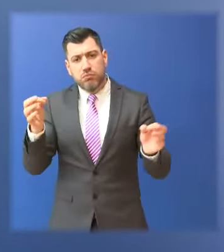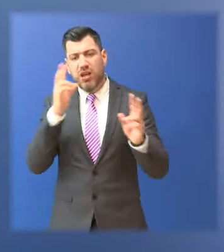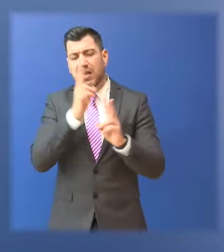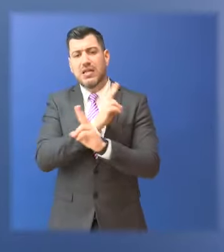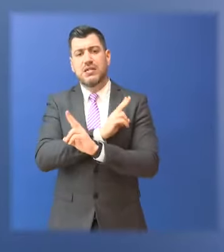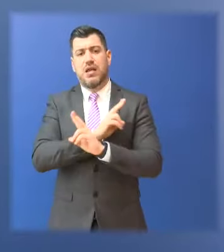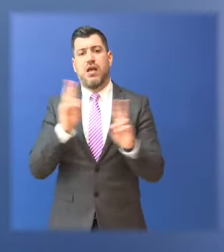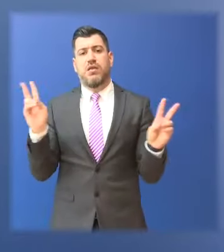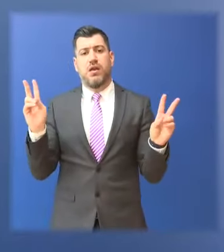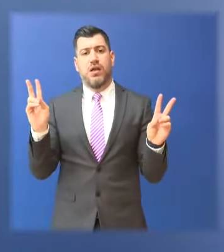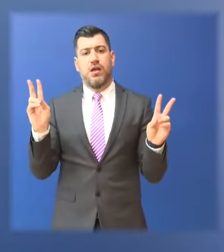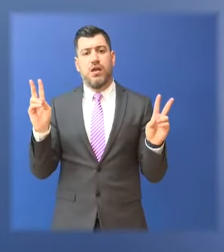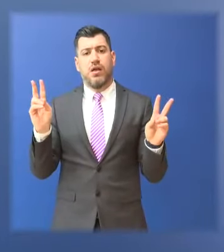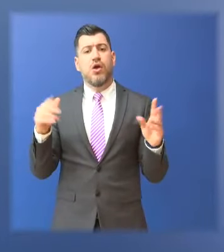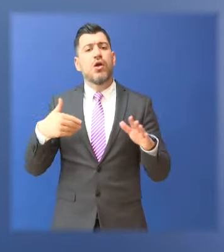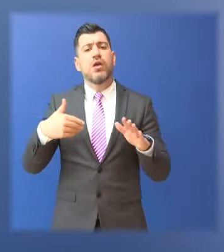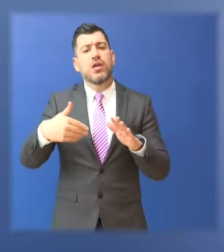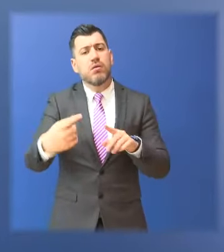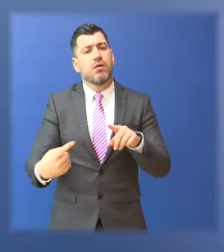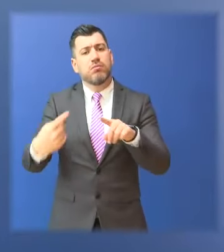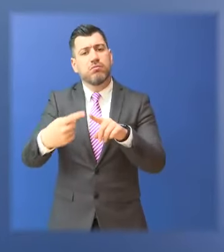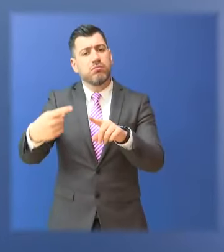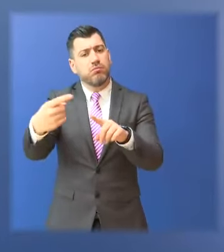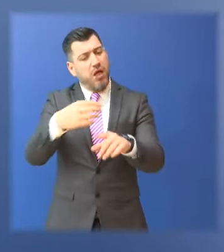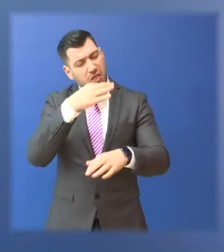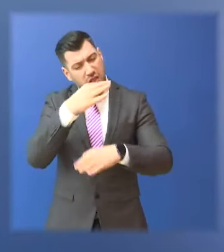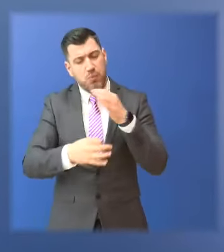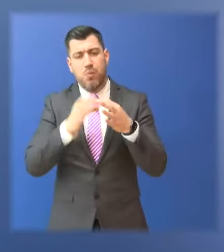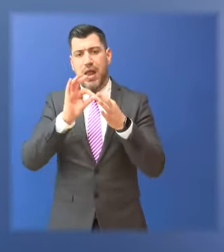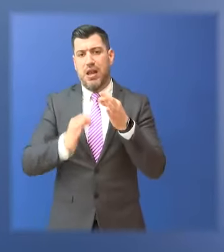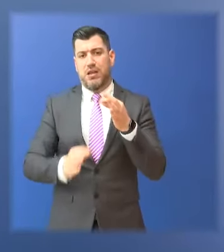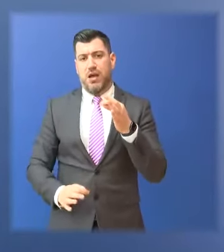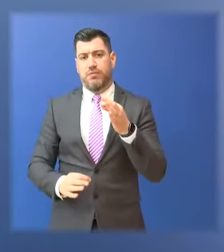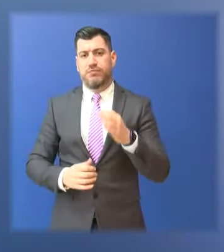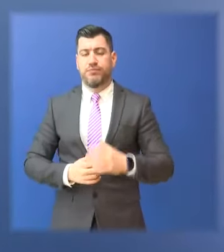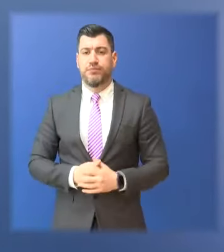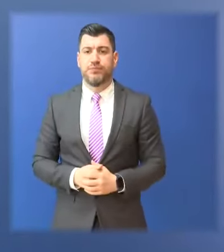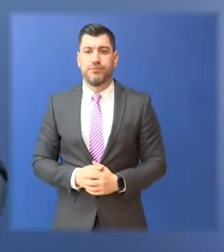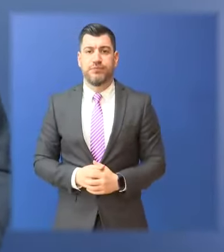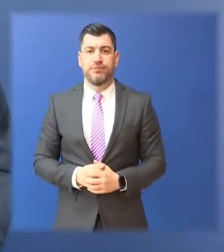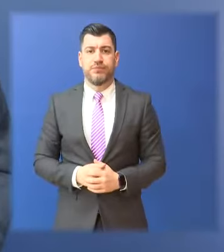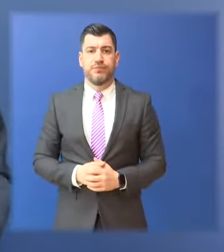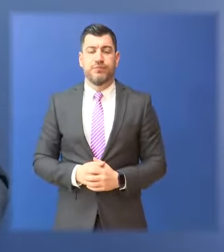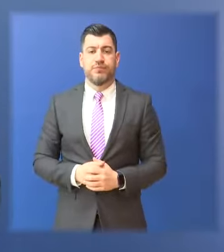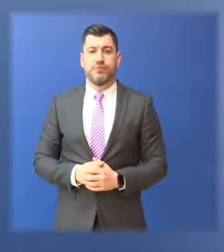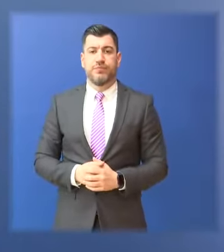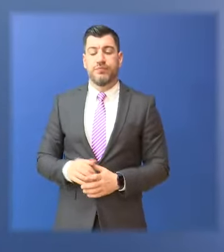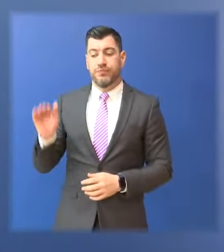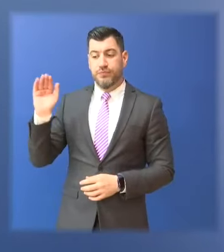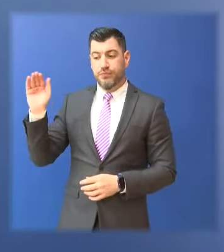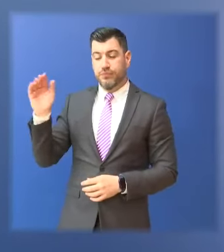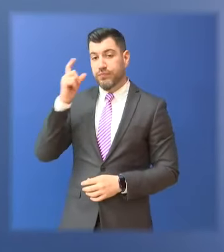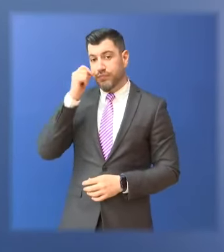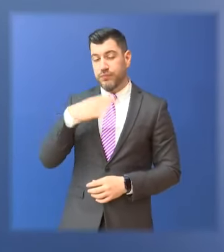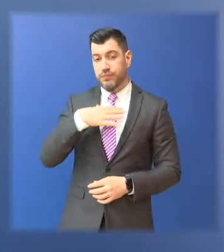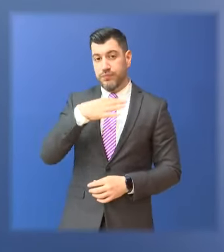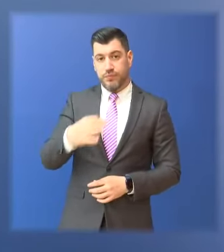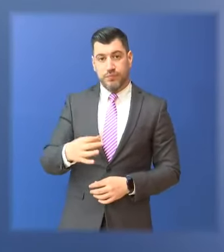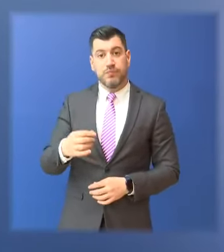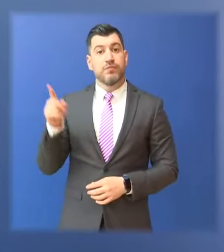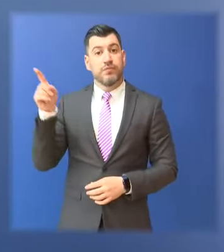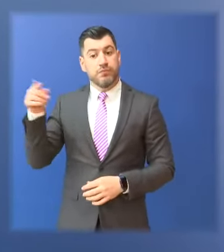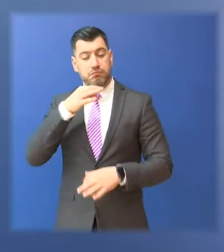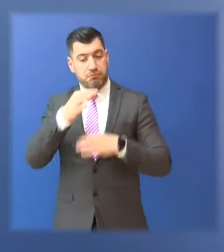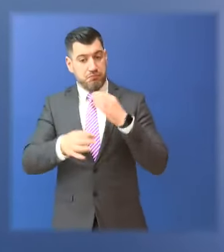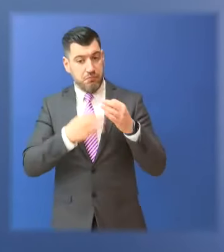να υποθεί, θα το αναλύσω κι εγώ περισσότερο. Ελάτε. Κύριε Εκπρόσωπε, περιγράφετε εσείς, περιέγραψε και ο